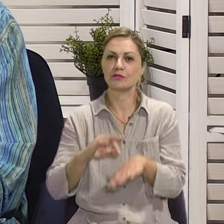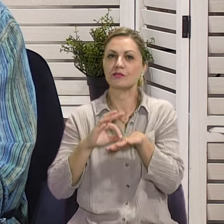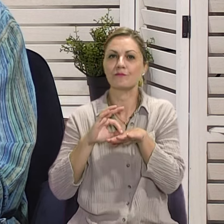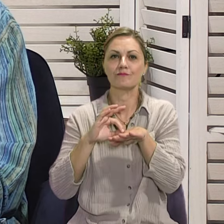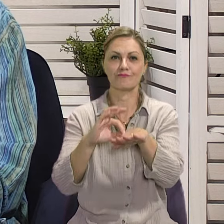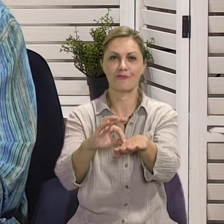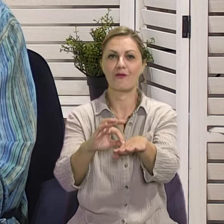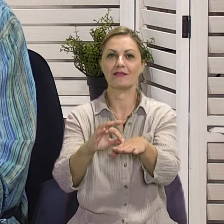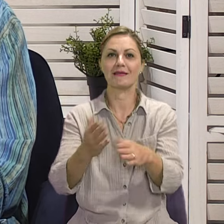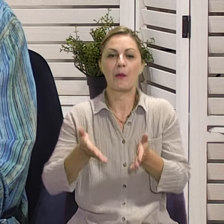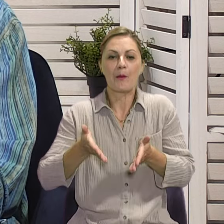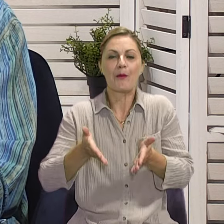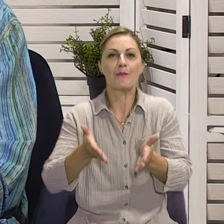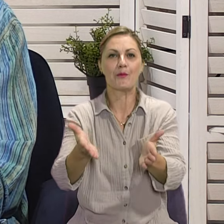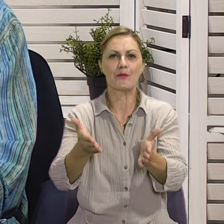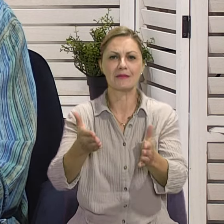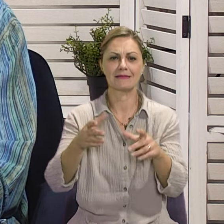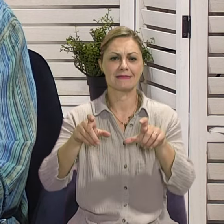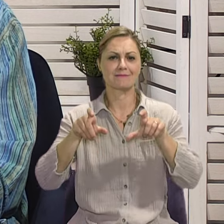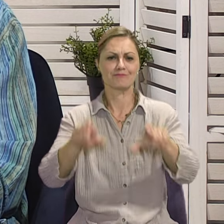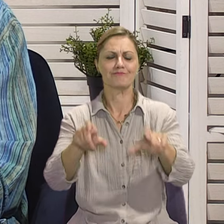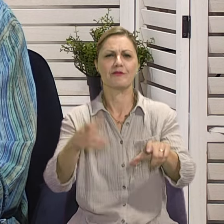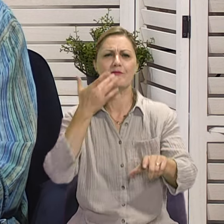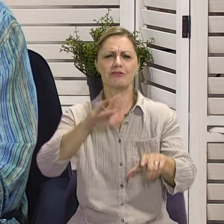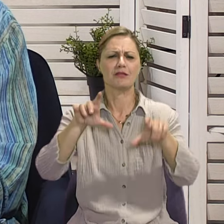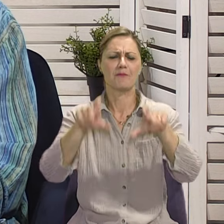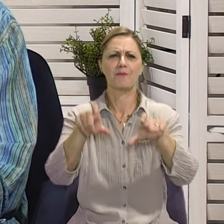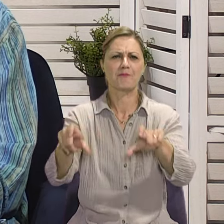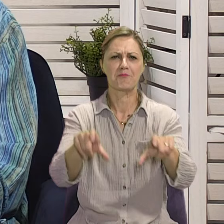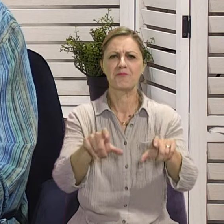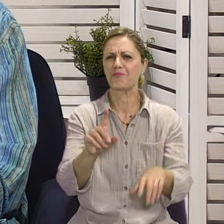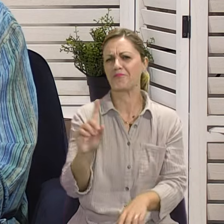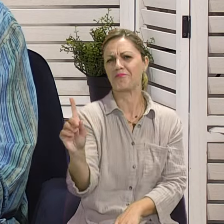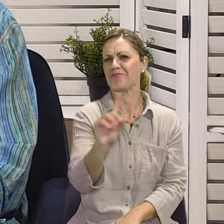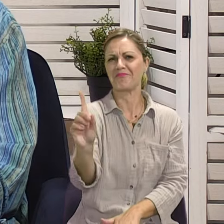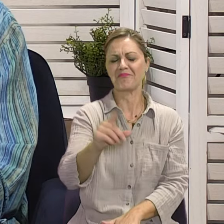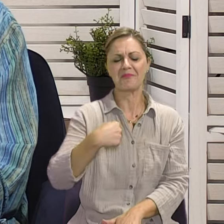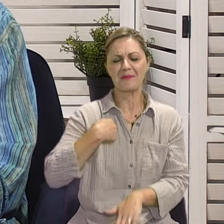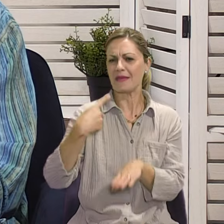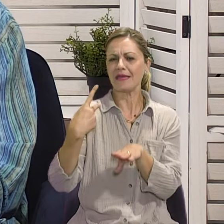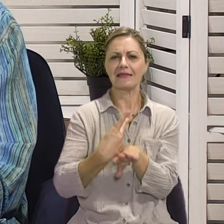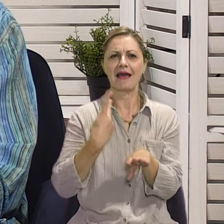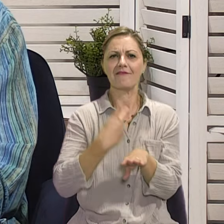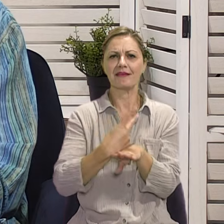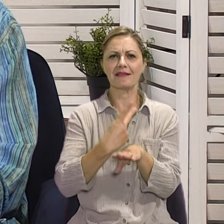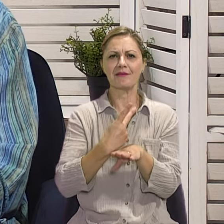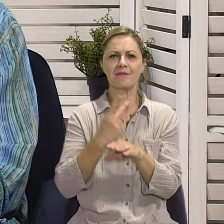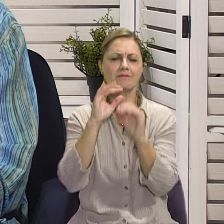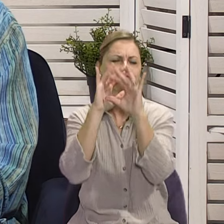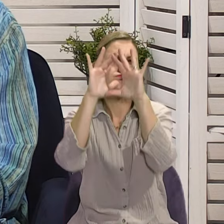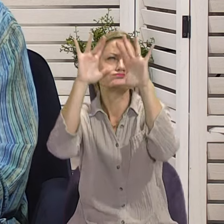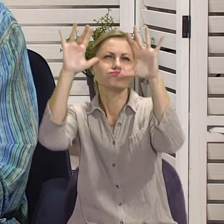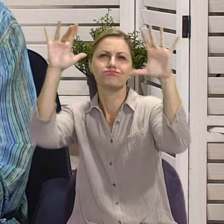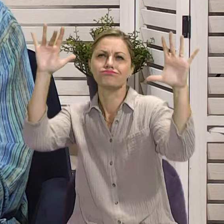nikakva prepreka. I vidim da kod mojih kolega i glazbenika i svih sa